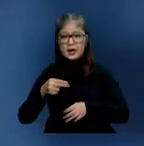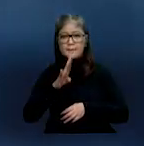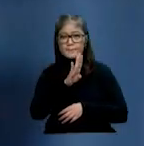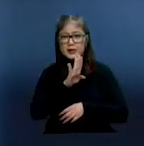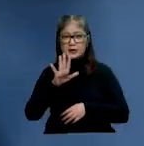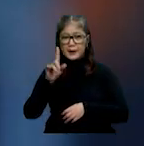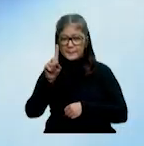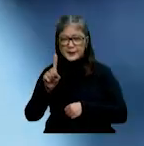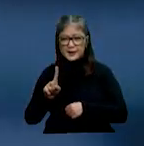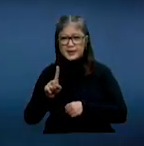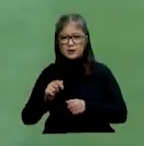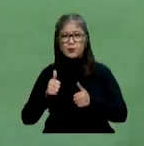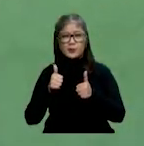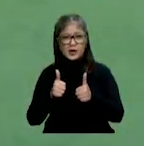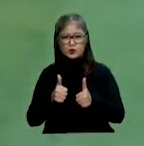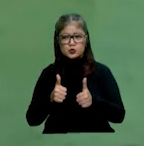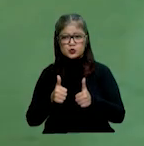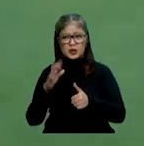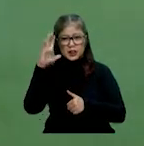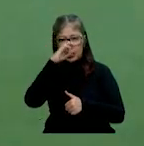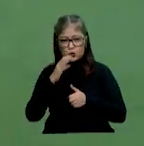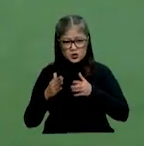bermain apik dengan menguasai laga permainan.